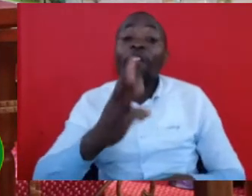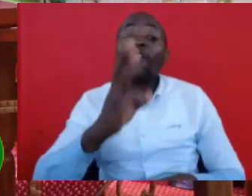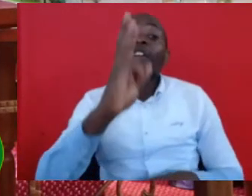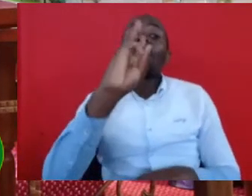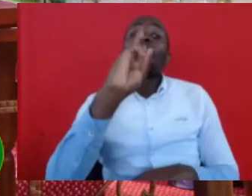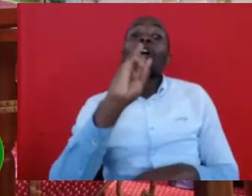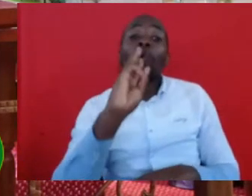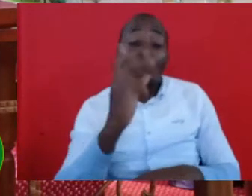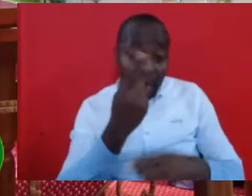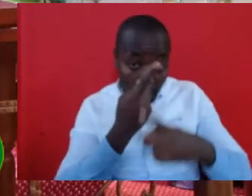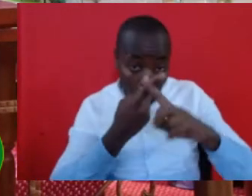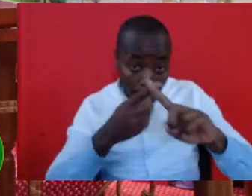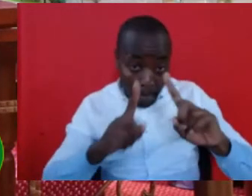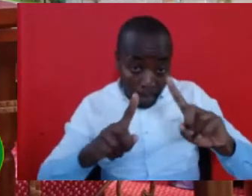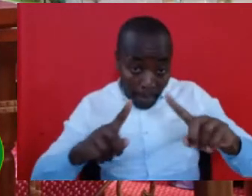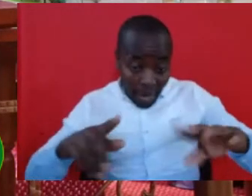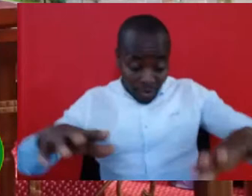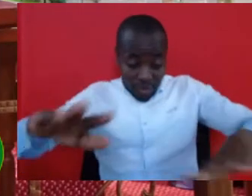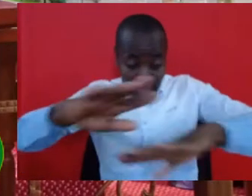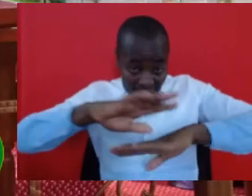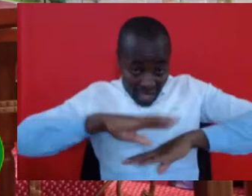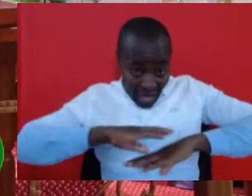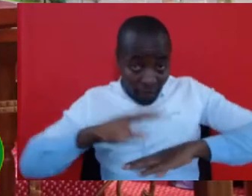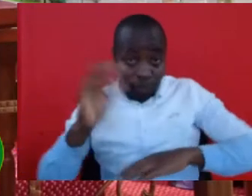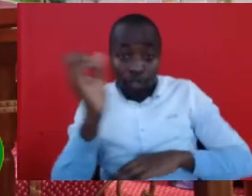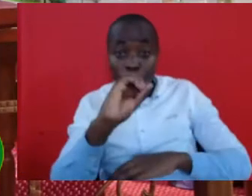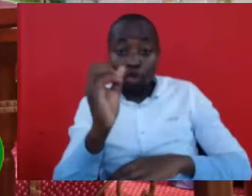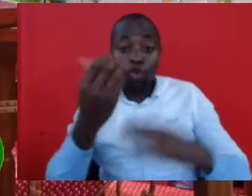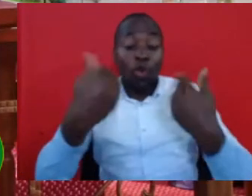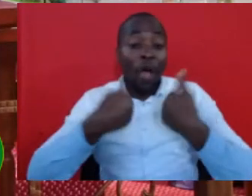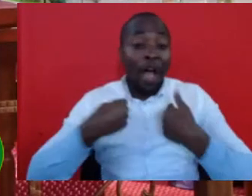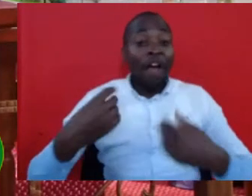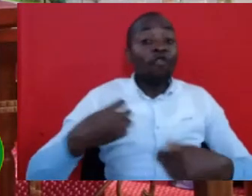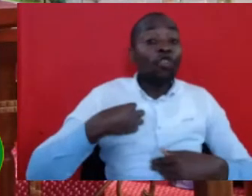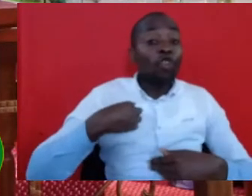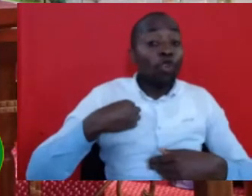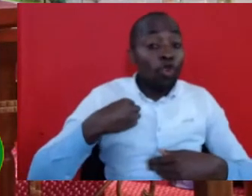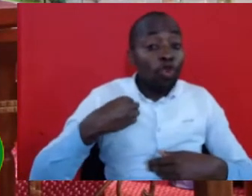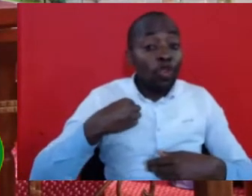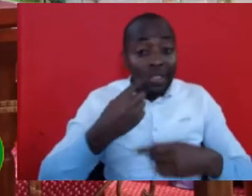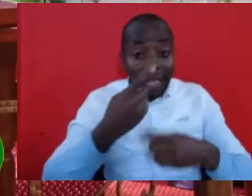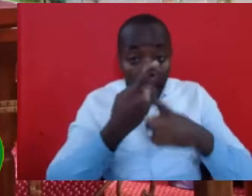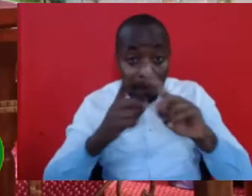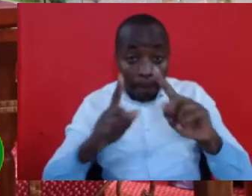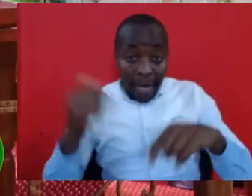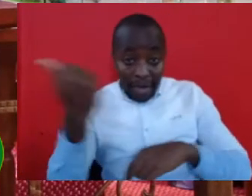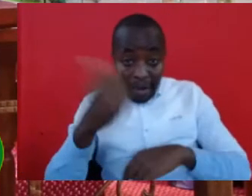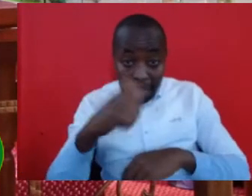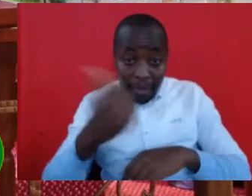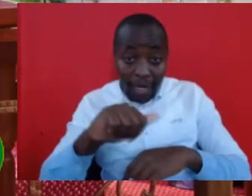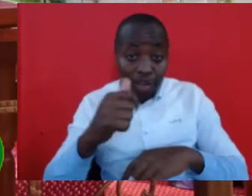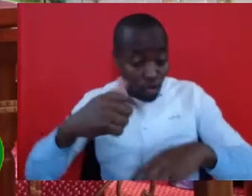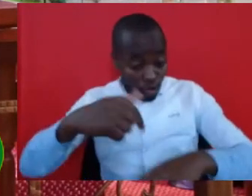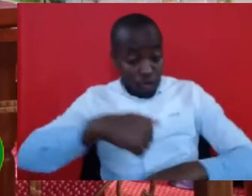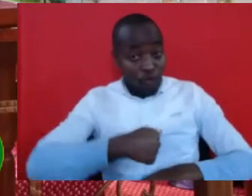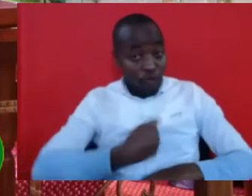lakini hamtosheki. Mnavaa nguo, lakini bado mnasikia baridi.